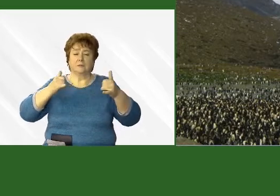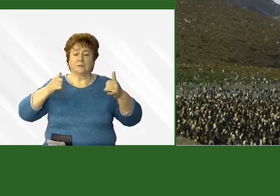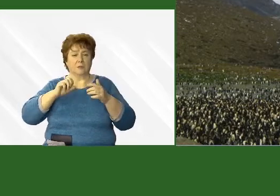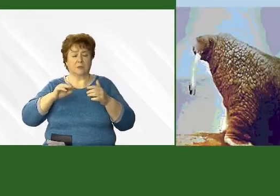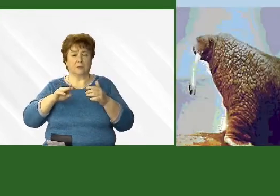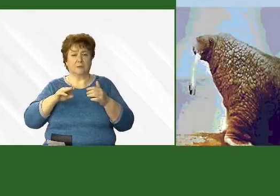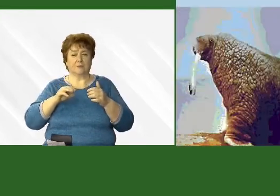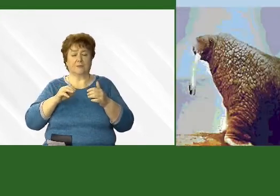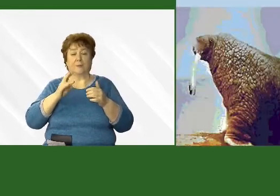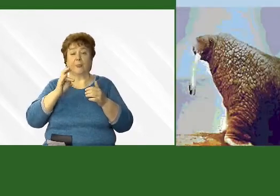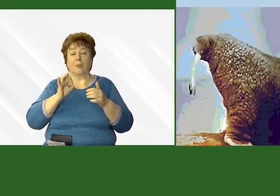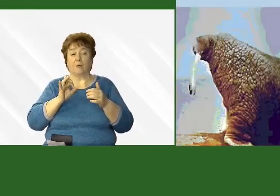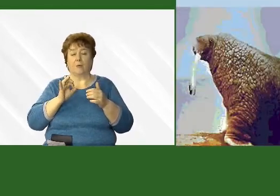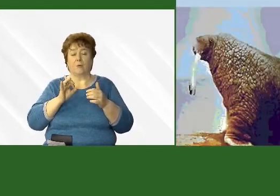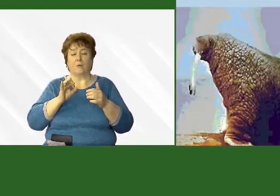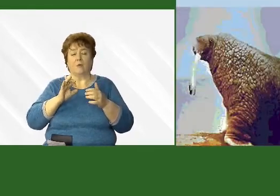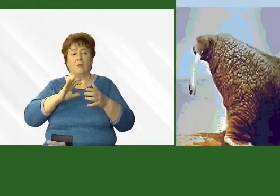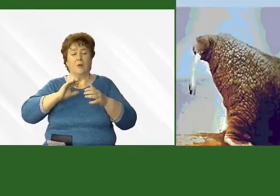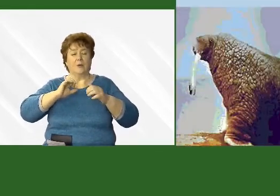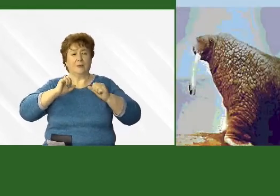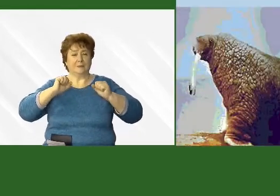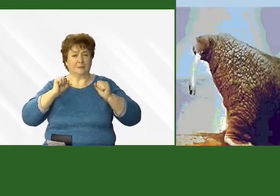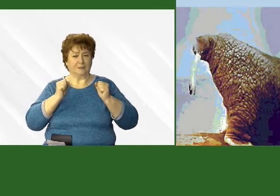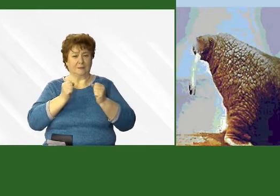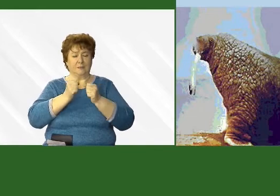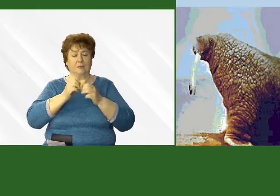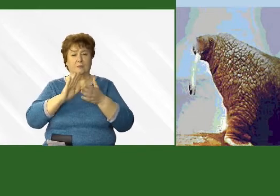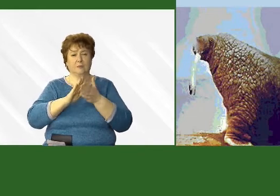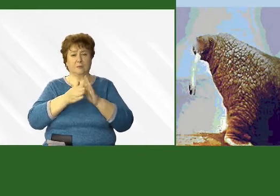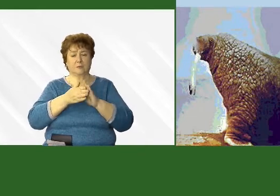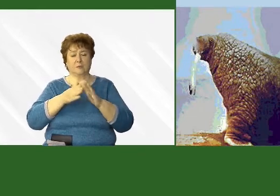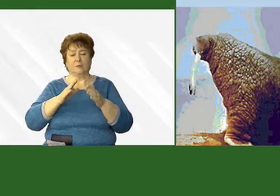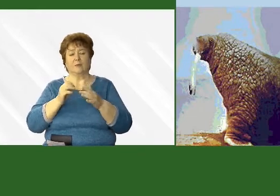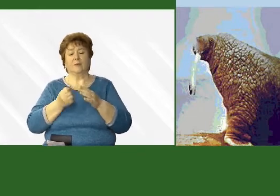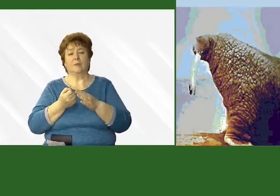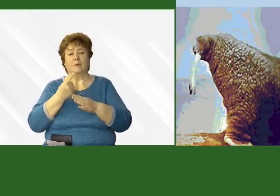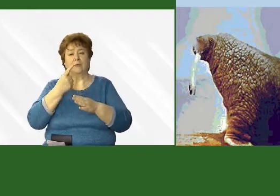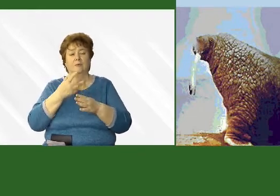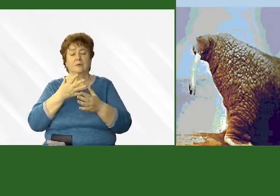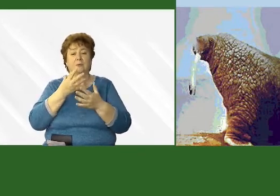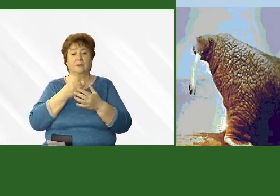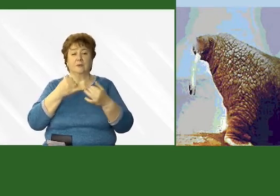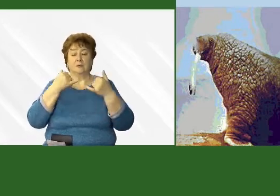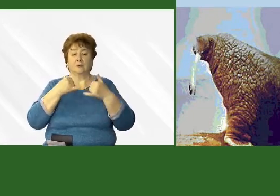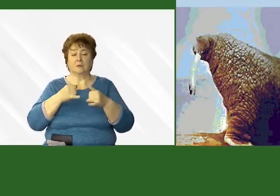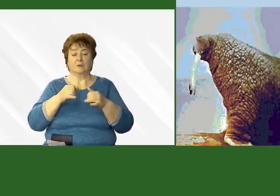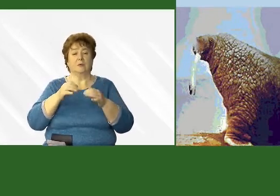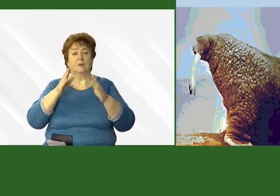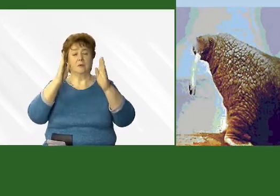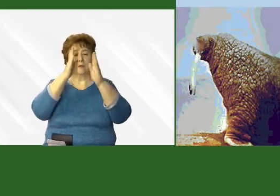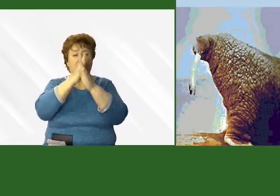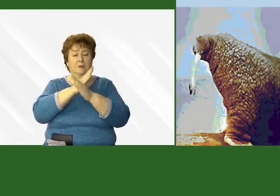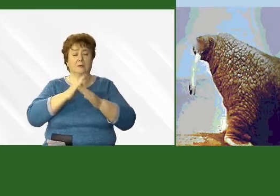лет. Однако столь суровые условия способствовали появлению своей необычной